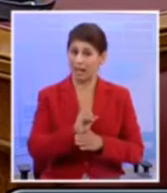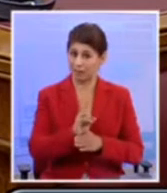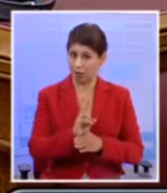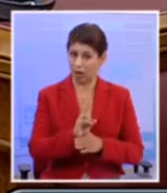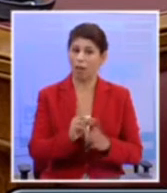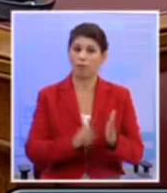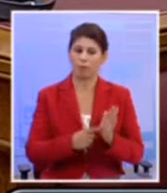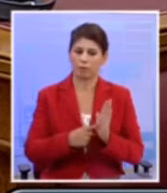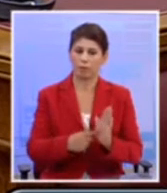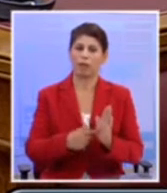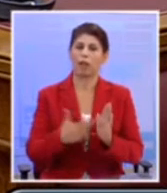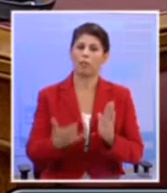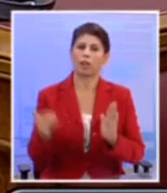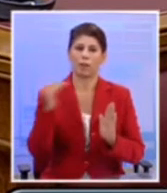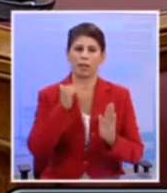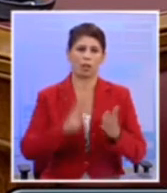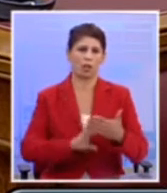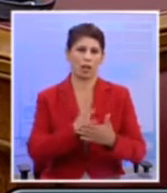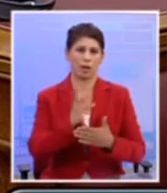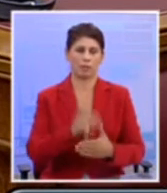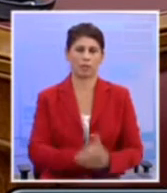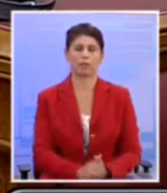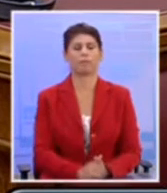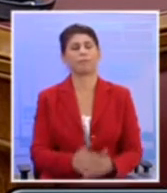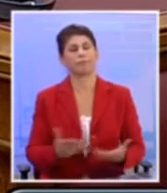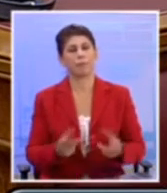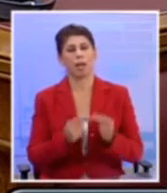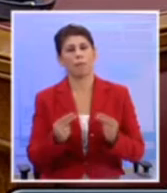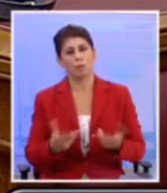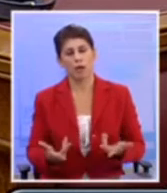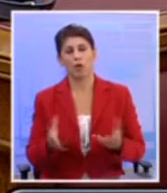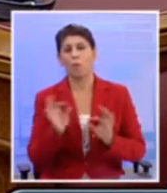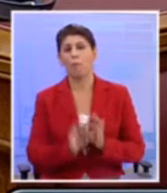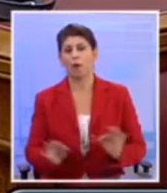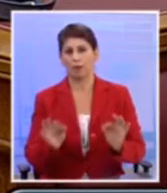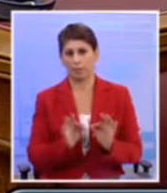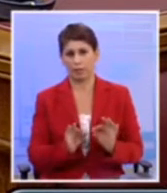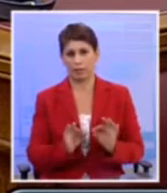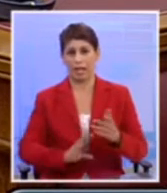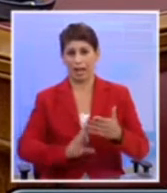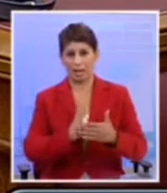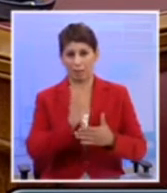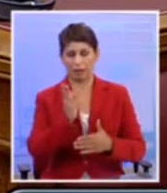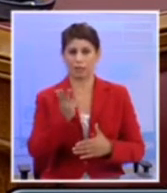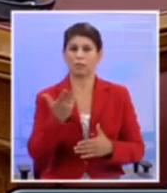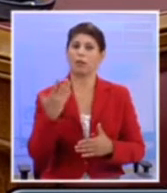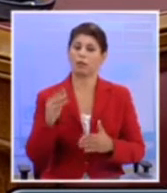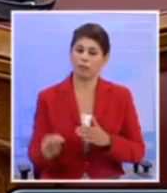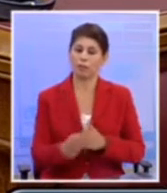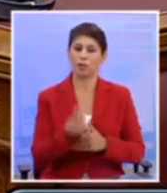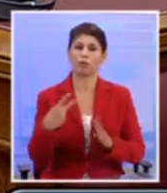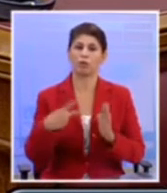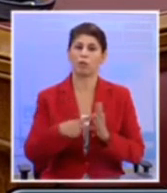να εμφανιστεί ότι θα έχουμε γρήγορα ανάπτυξη. Και επομένως προέβλεπαν ότι η ανάπτυξη θα προκύψει